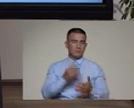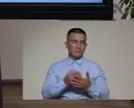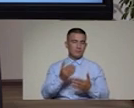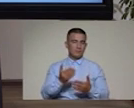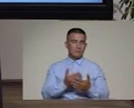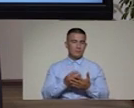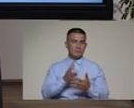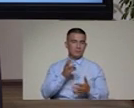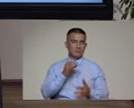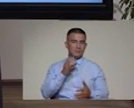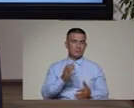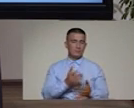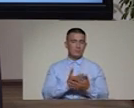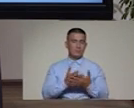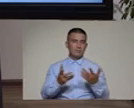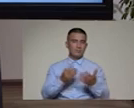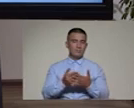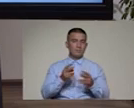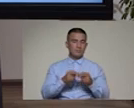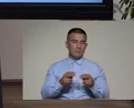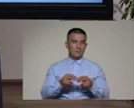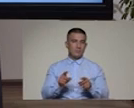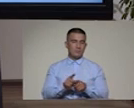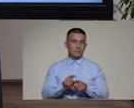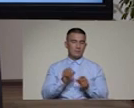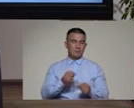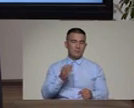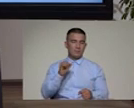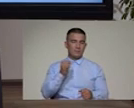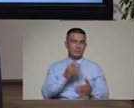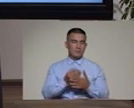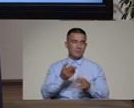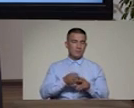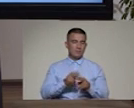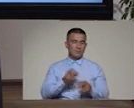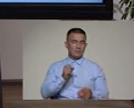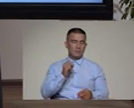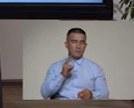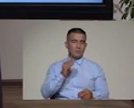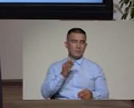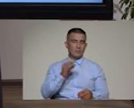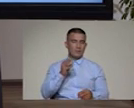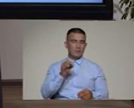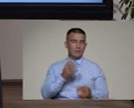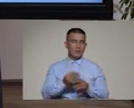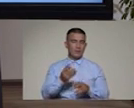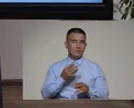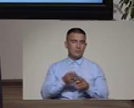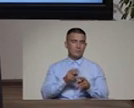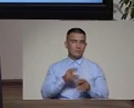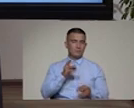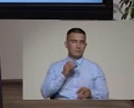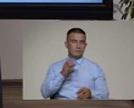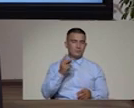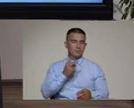yoki mis gidroksidlar bilan o'tkazishingiz mumkin. Alyuminiy gidroksid amfoter xossaga ega, lekin mis 2